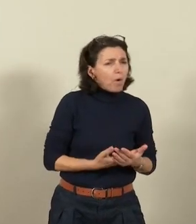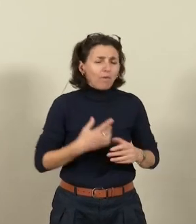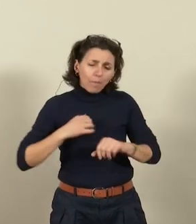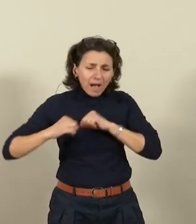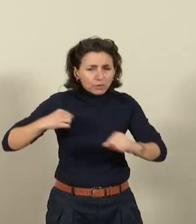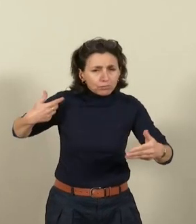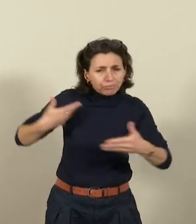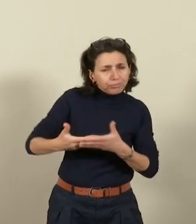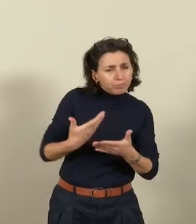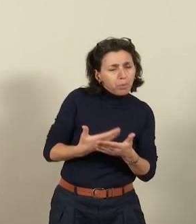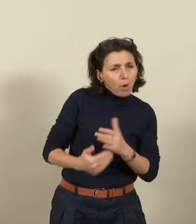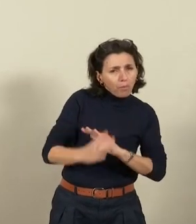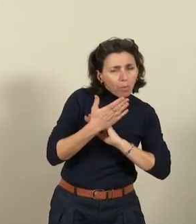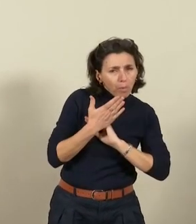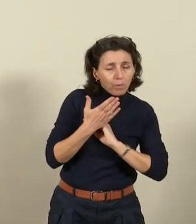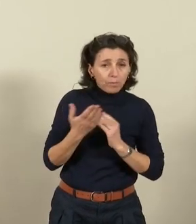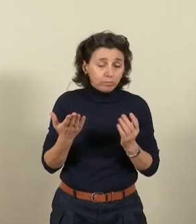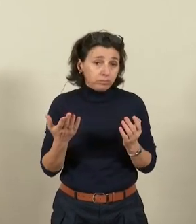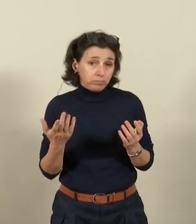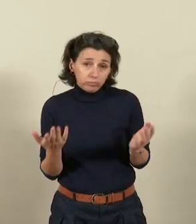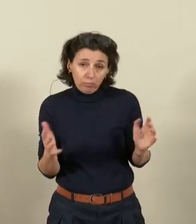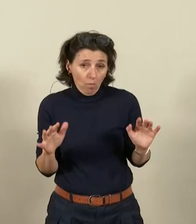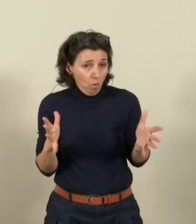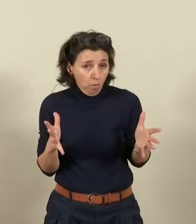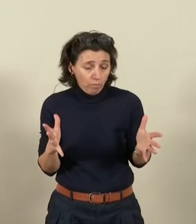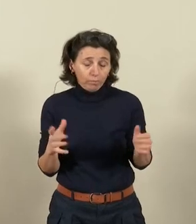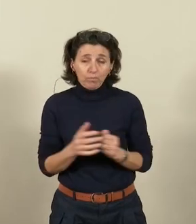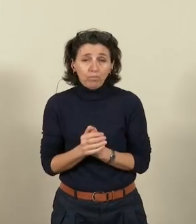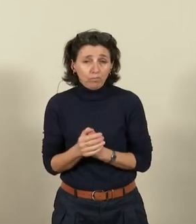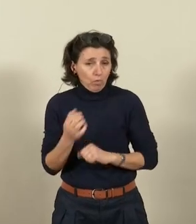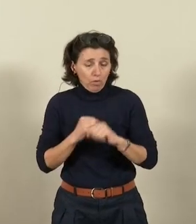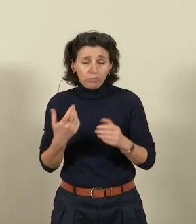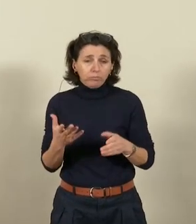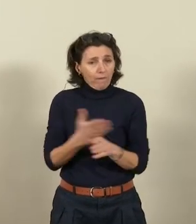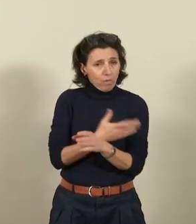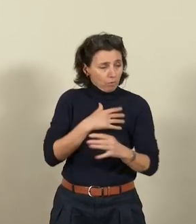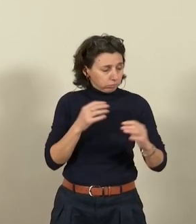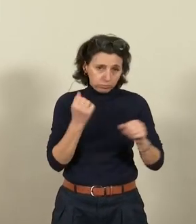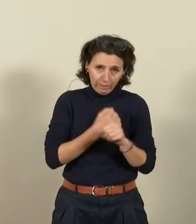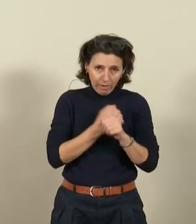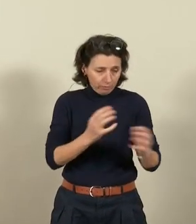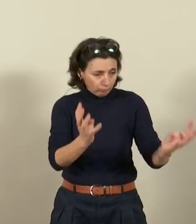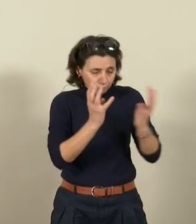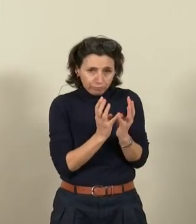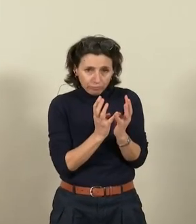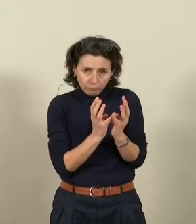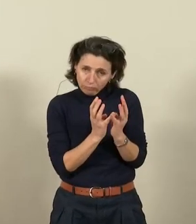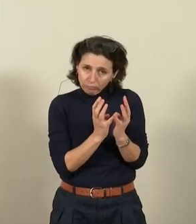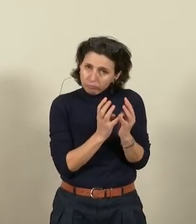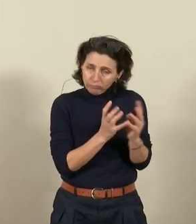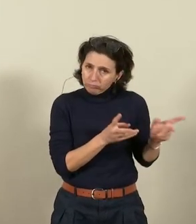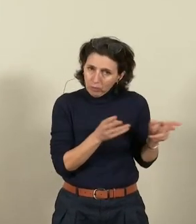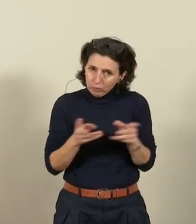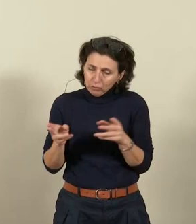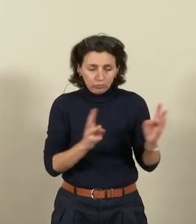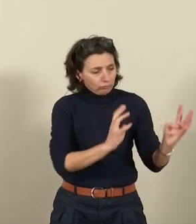eu lieu sous forme de séance avec une facilitatrice qui a permis justement des échanges très